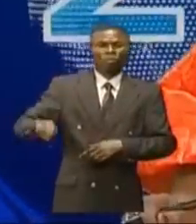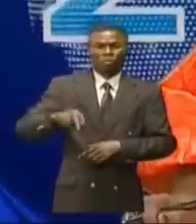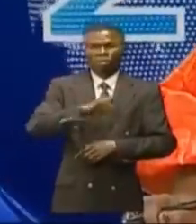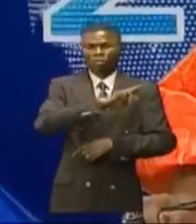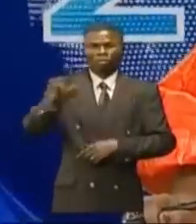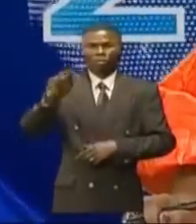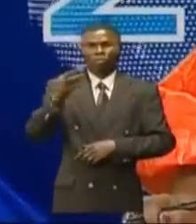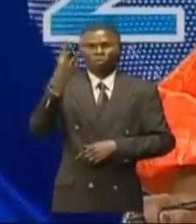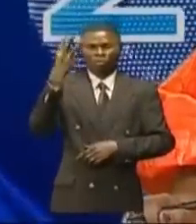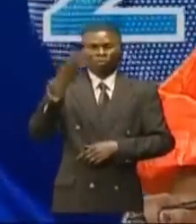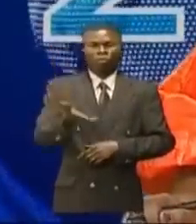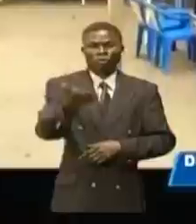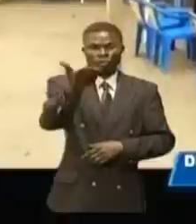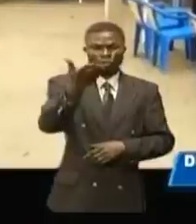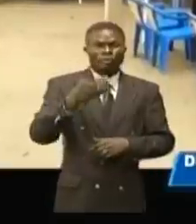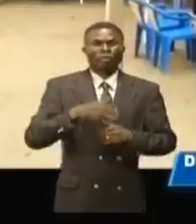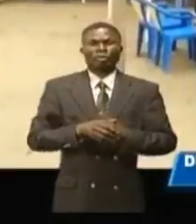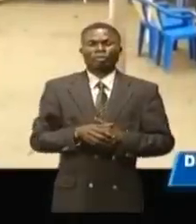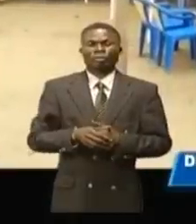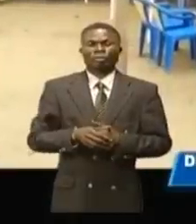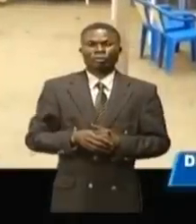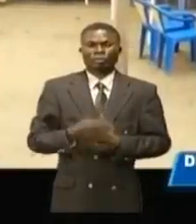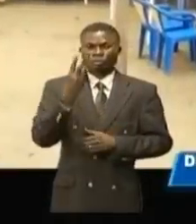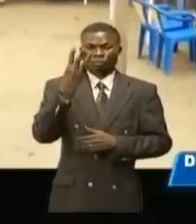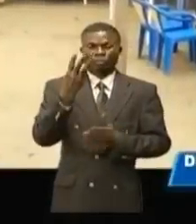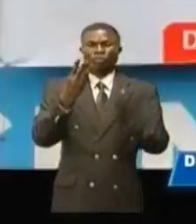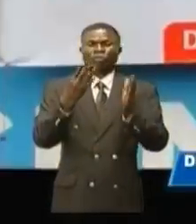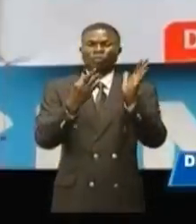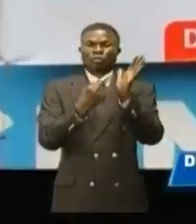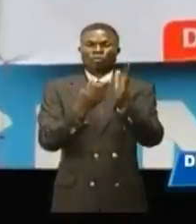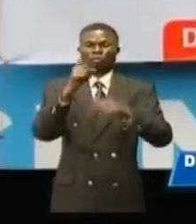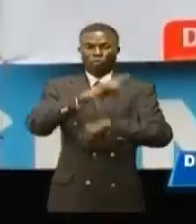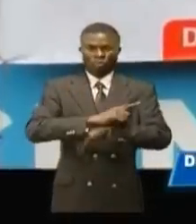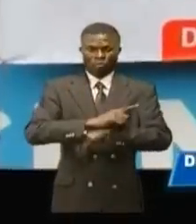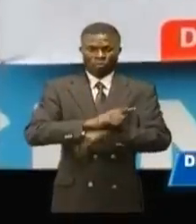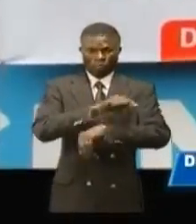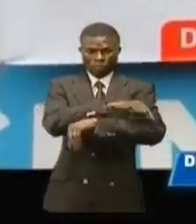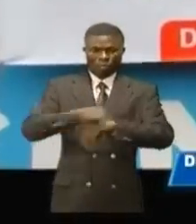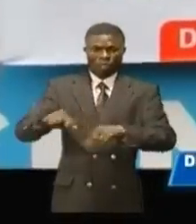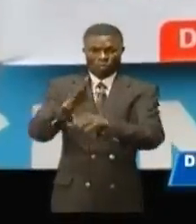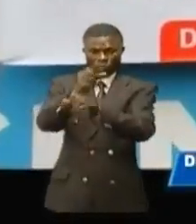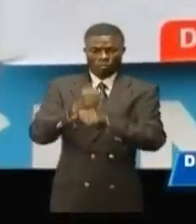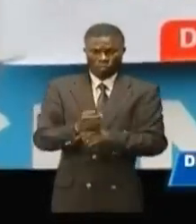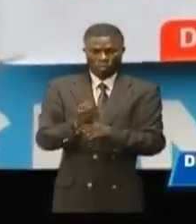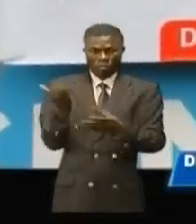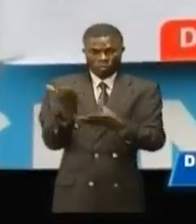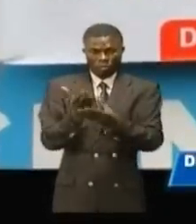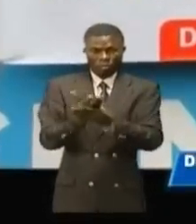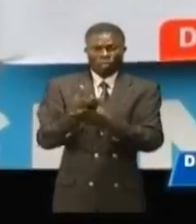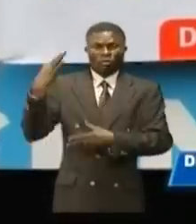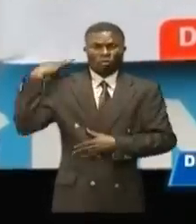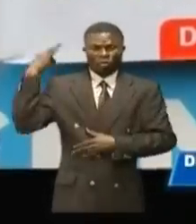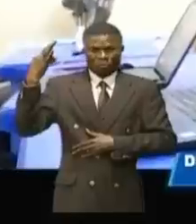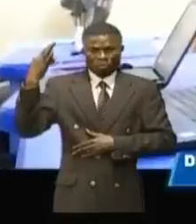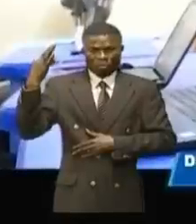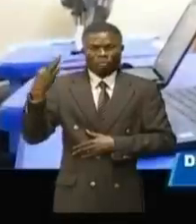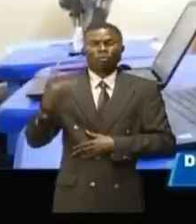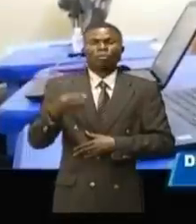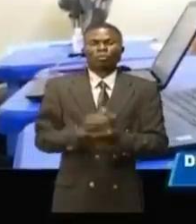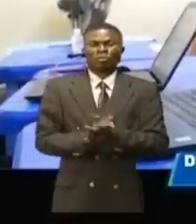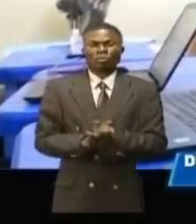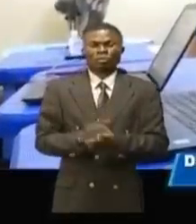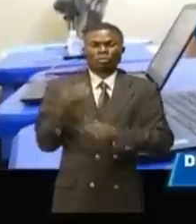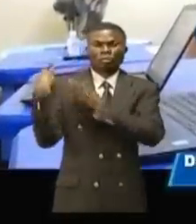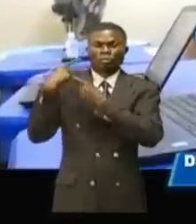2023. Titi Samba. C'est dans 8 jours que les bureaux de réception et traitement des candidatures seront fermés. Depuis que la